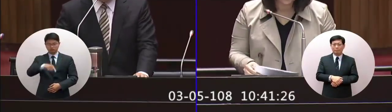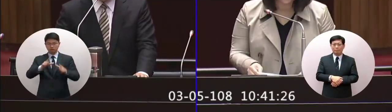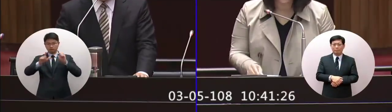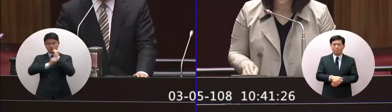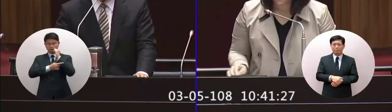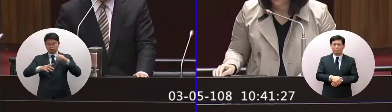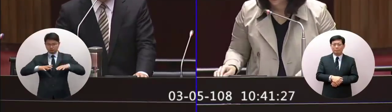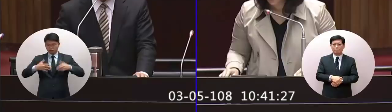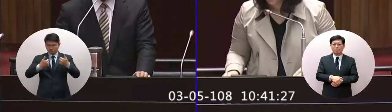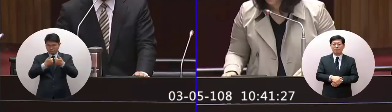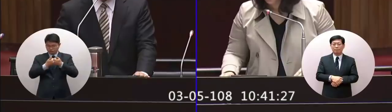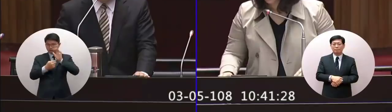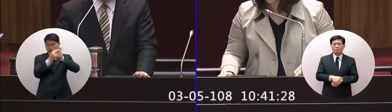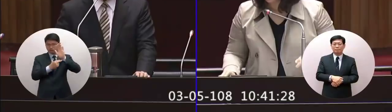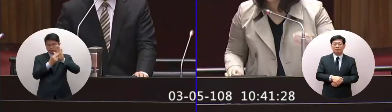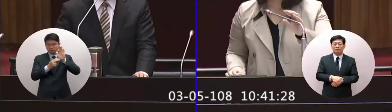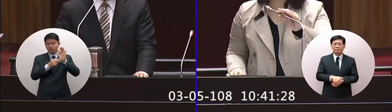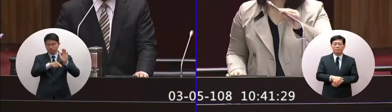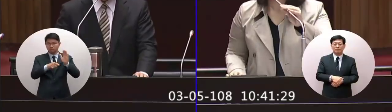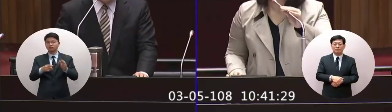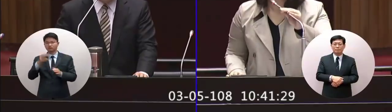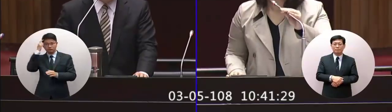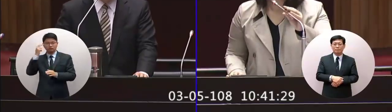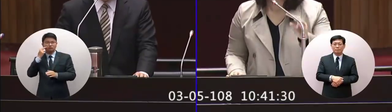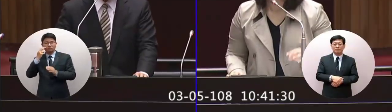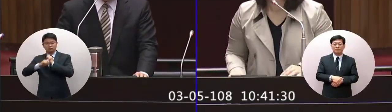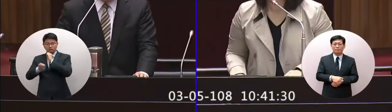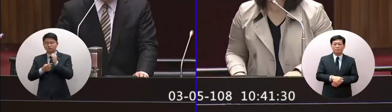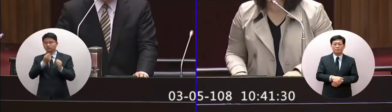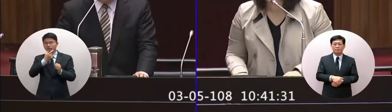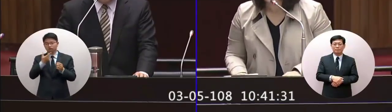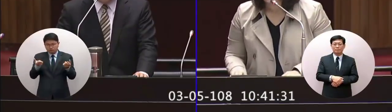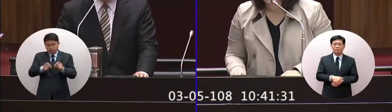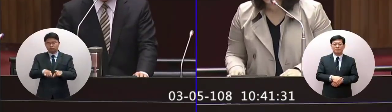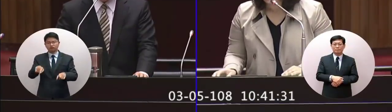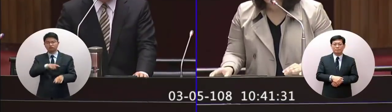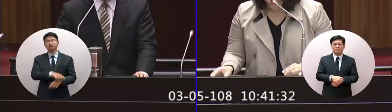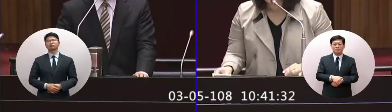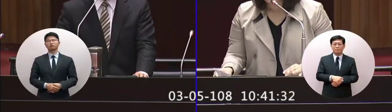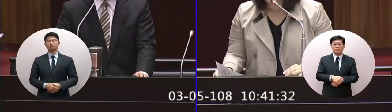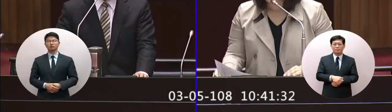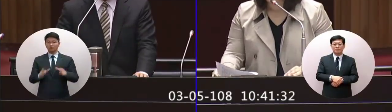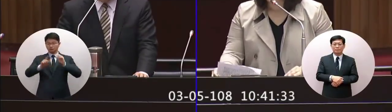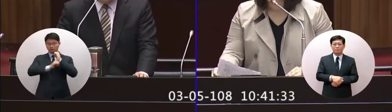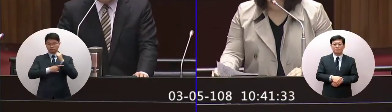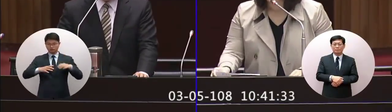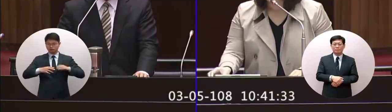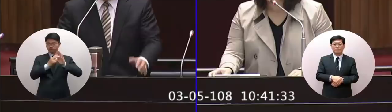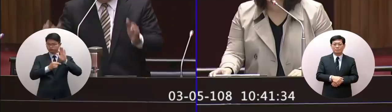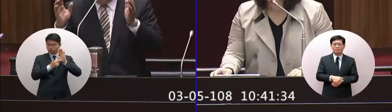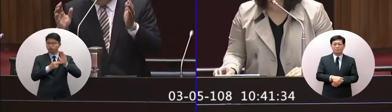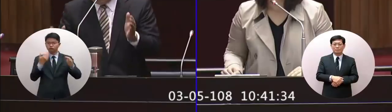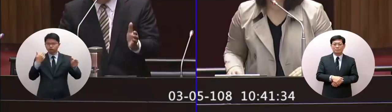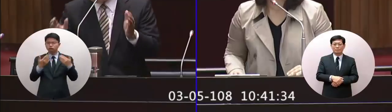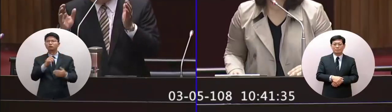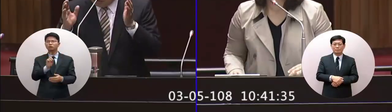大法官会议的解释等同宪法的效力，大法官解释明白规定，这